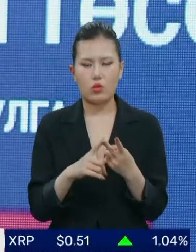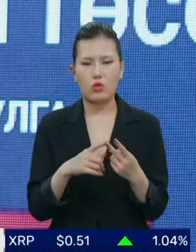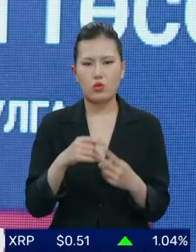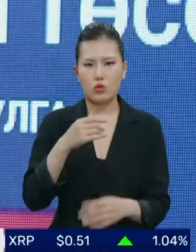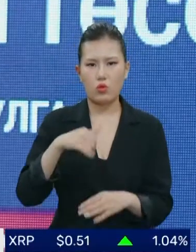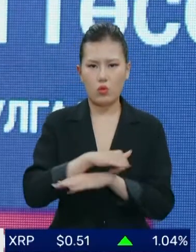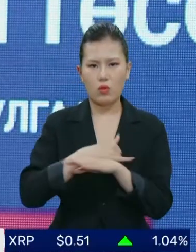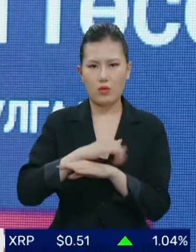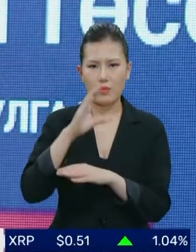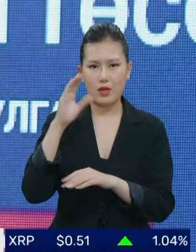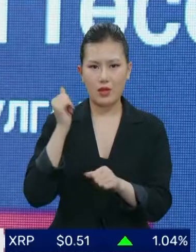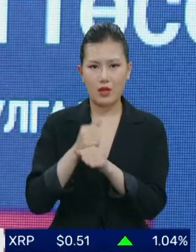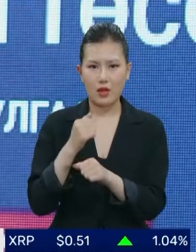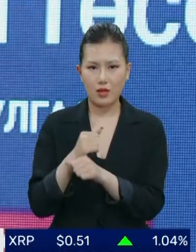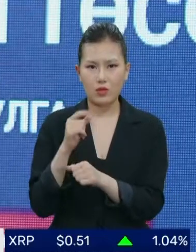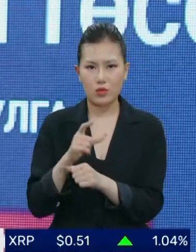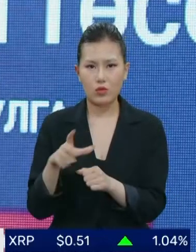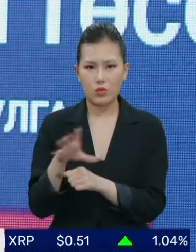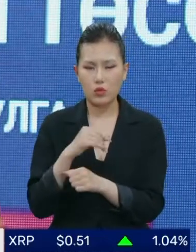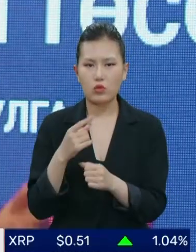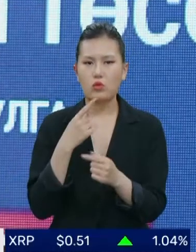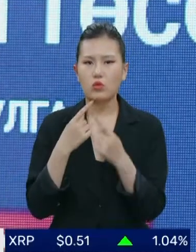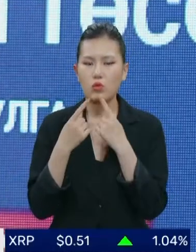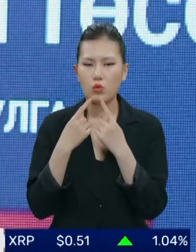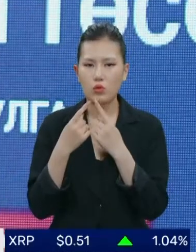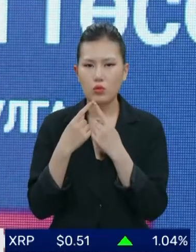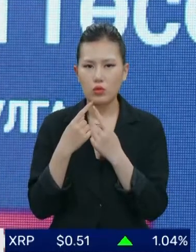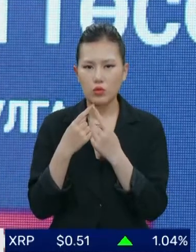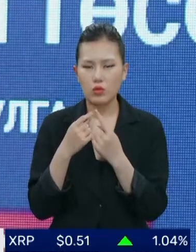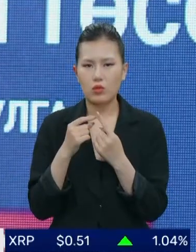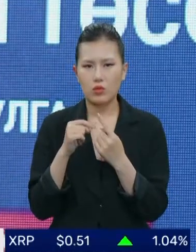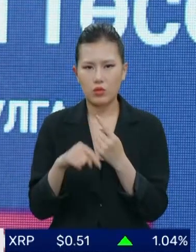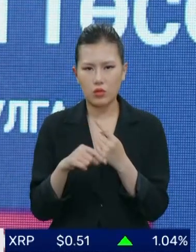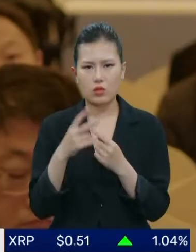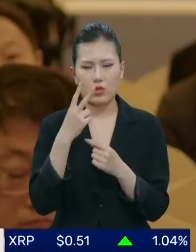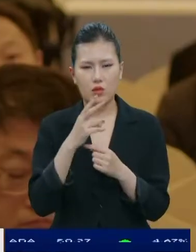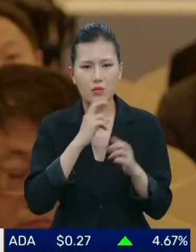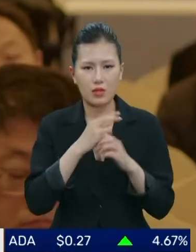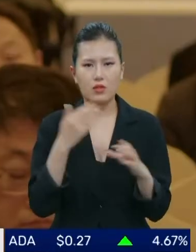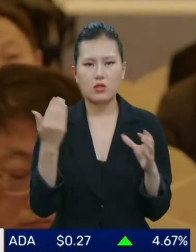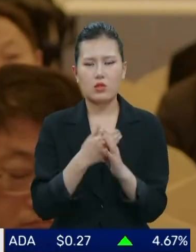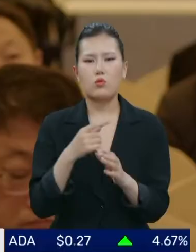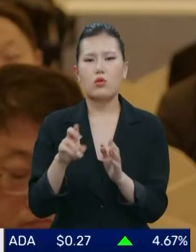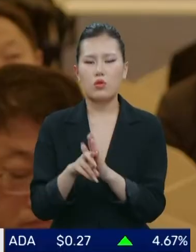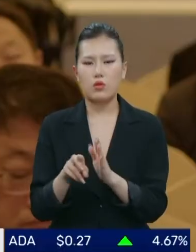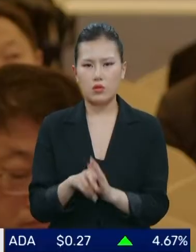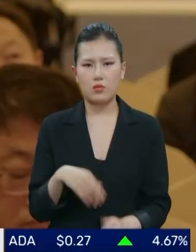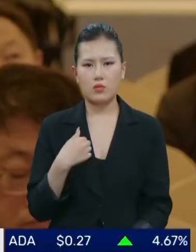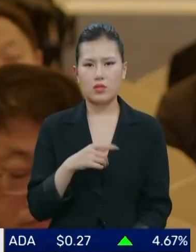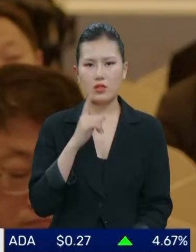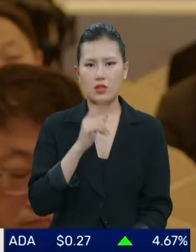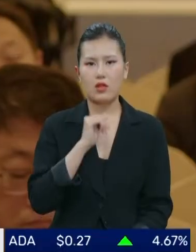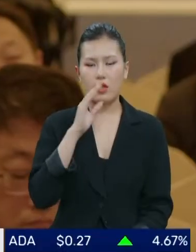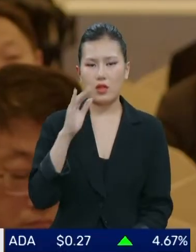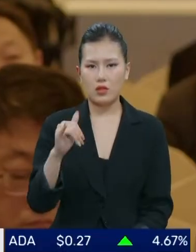бус үйл эсвэл түүгийн зөвлөл бол одоо таслан зогсоох юм боломжийг бол бас бүрдүүлчихэж байна. За нэг асуулт байна. Тэрний үеэхэд